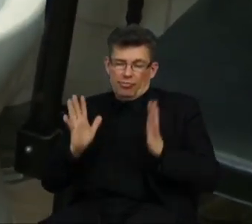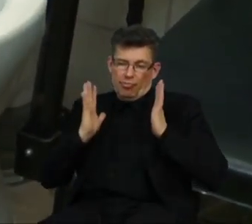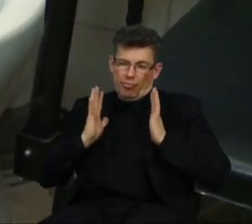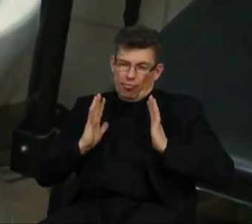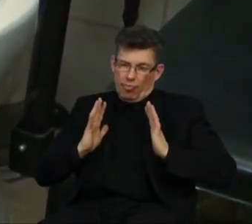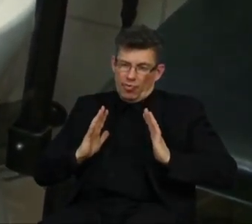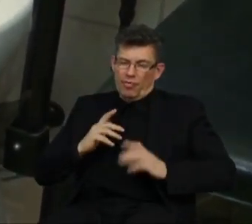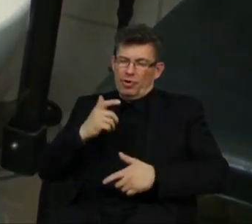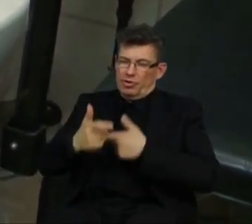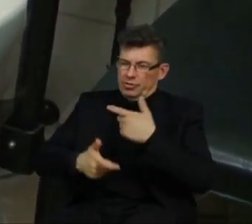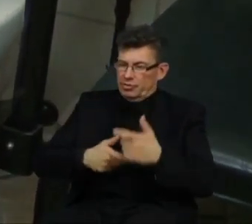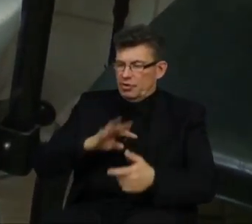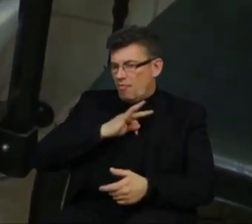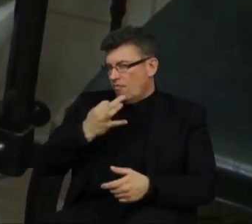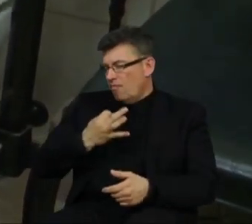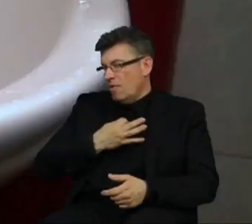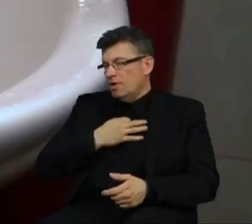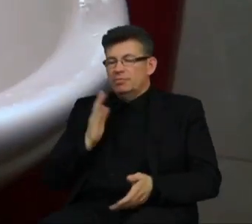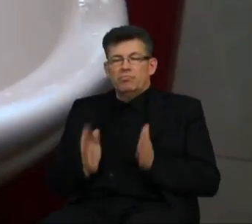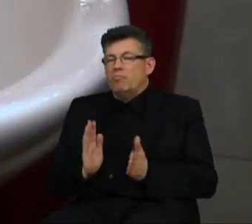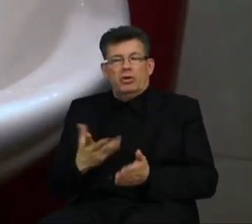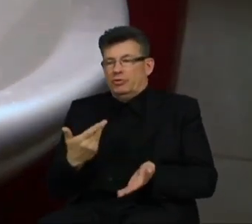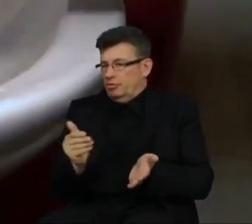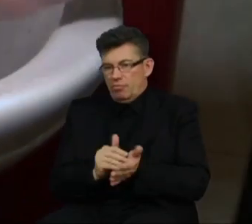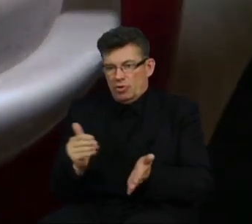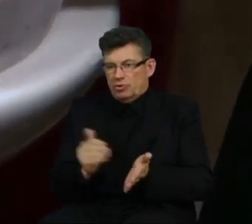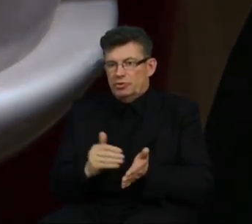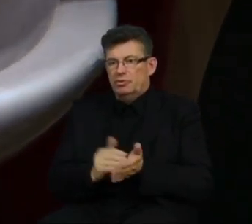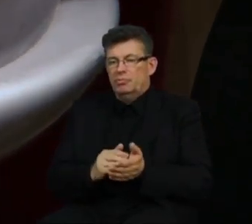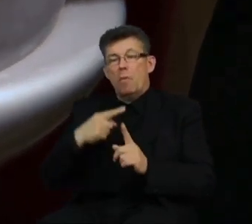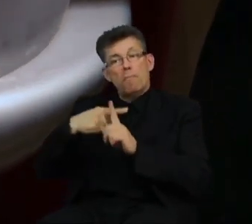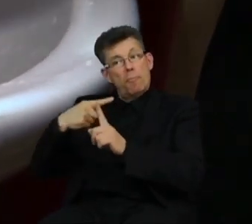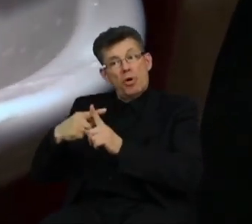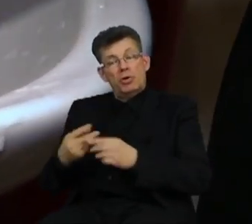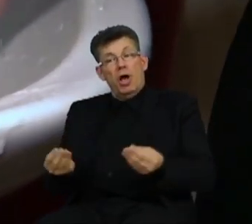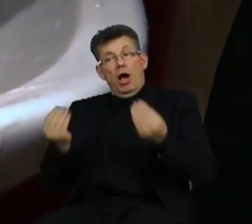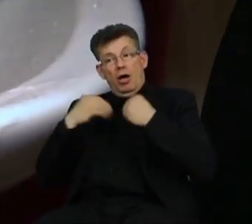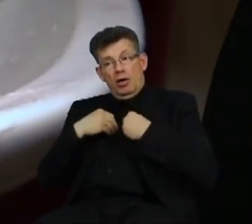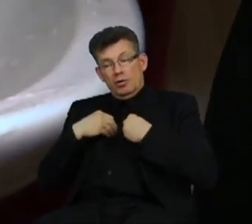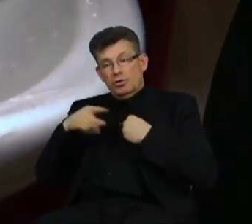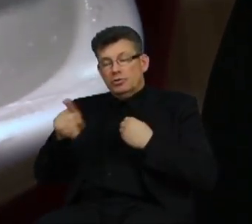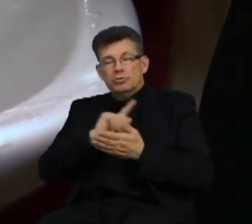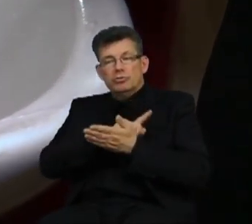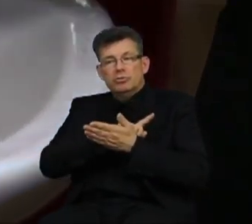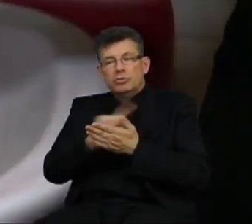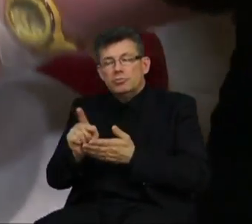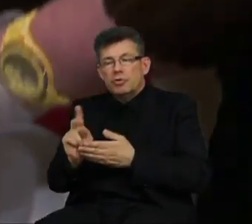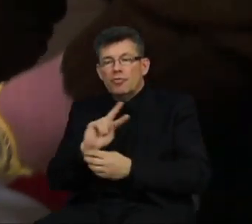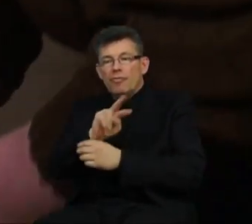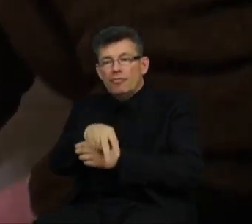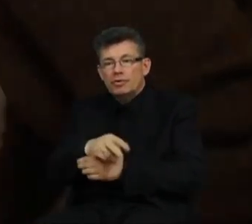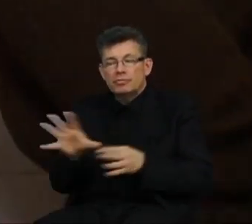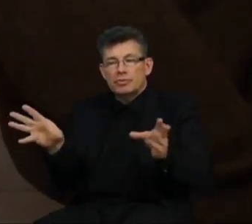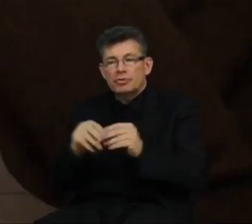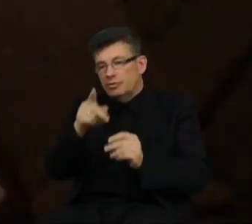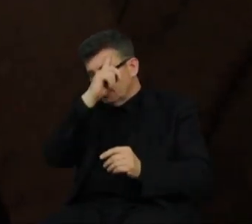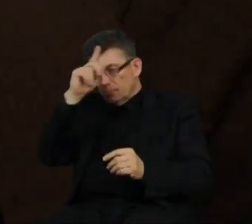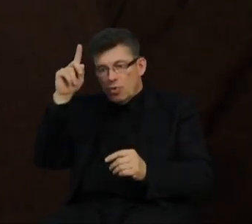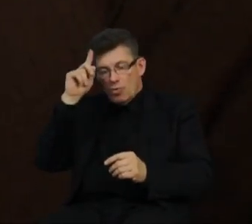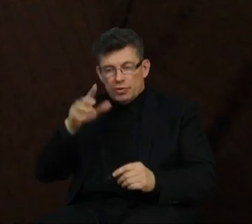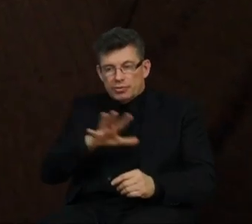tempie, nie muszę się aż tak spieszyć. Pozytywnym zaskoczeniem było to, że bardzo szybko weszła w relacje społeczne i